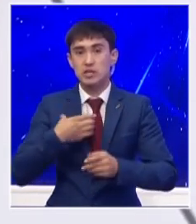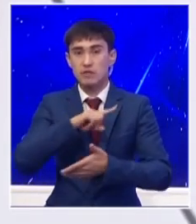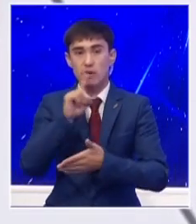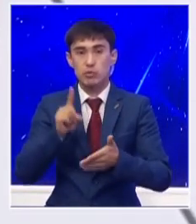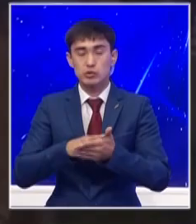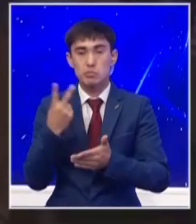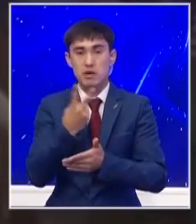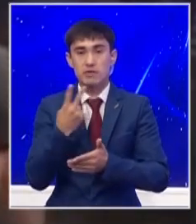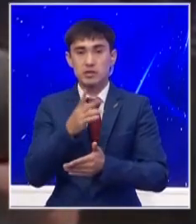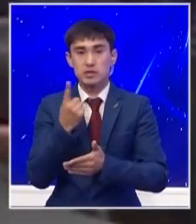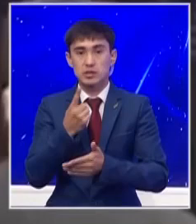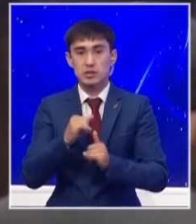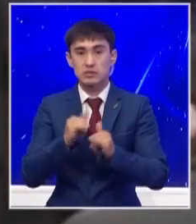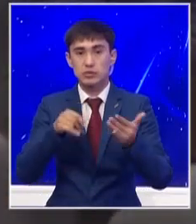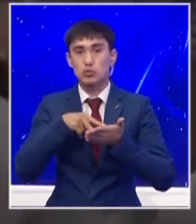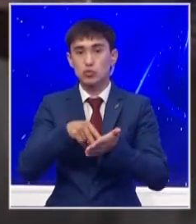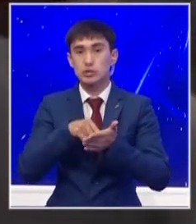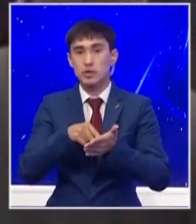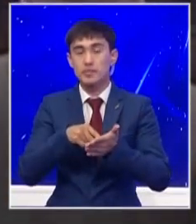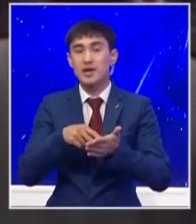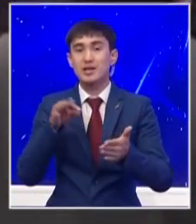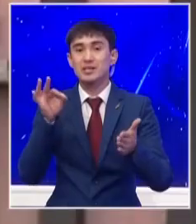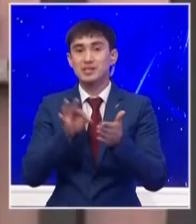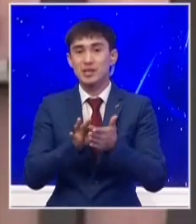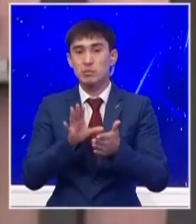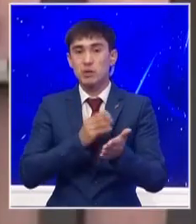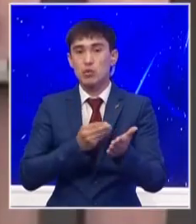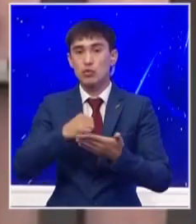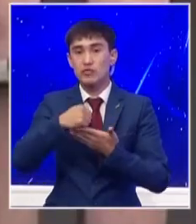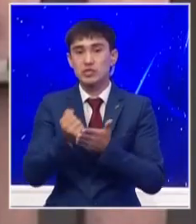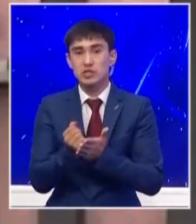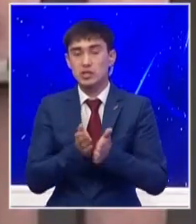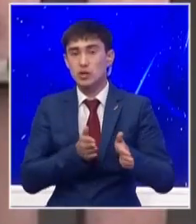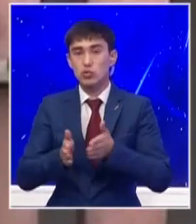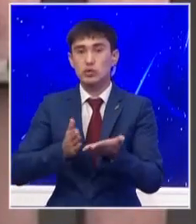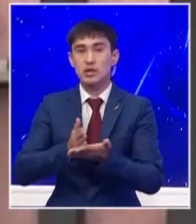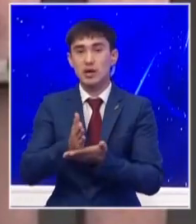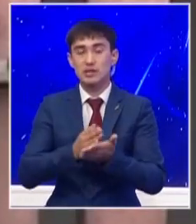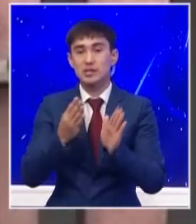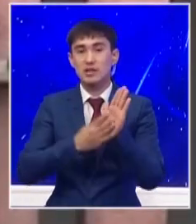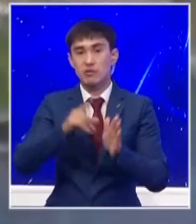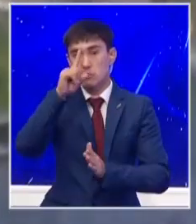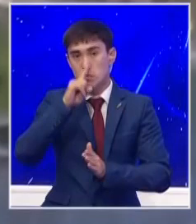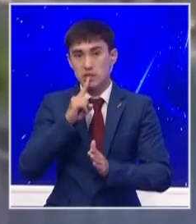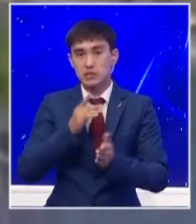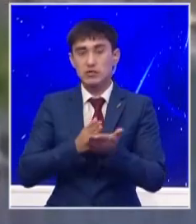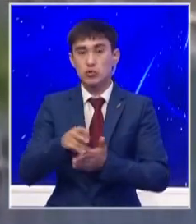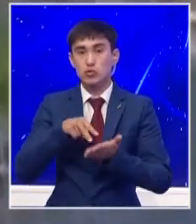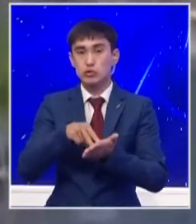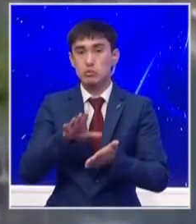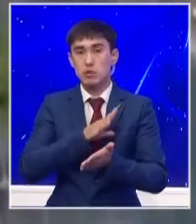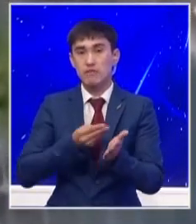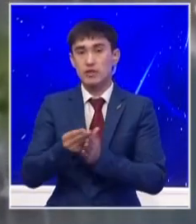вопроса. Первым из них было развитие туризма, и для этой цели были утверждены дорожные карты. За 9 месяцев в сферу туризма